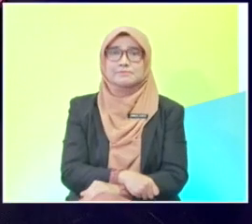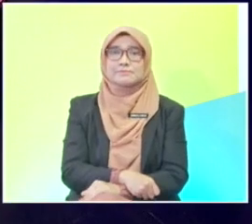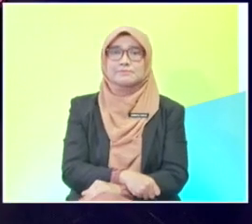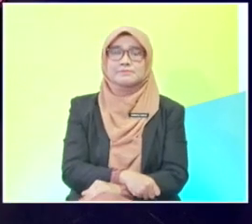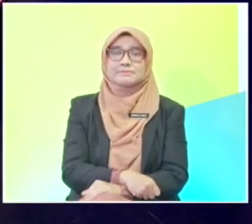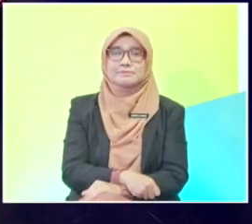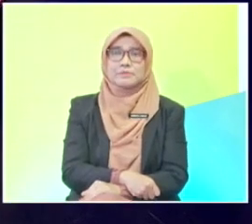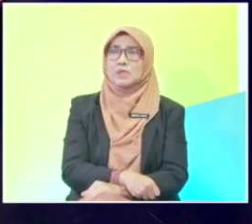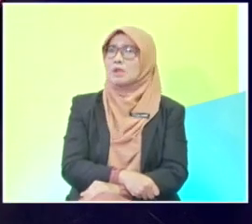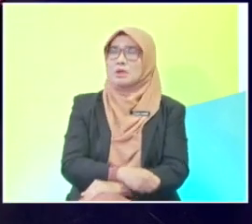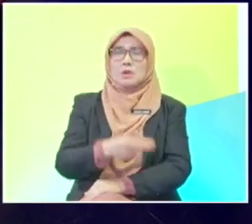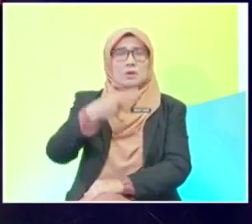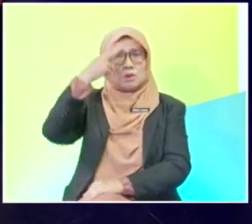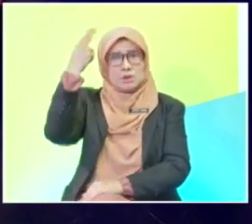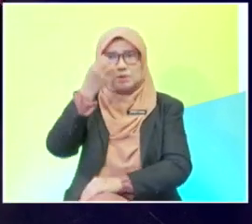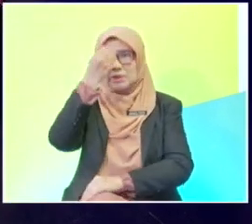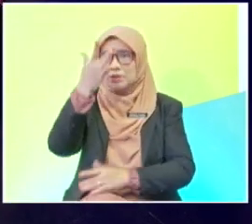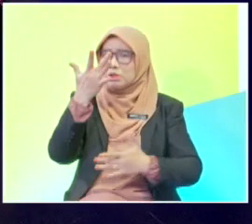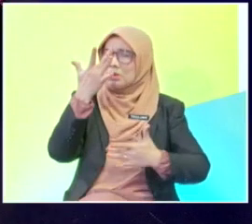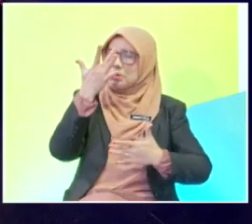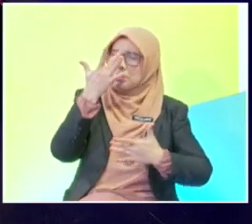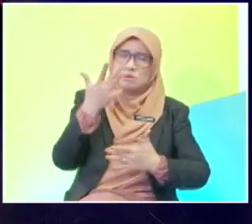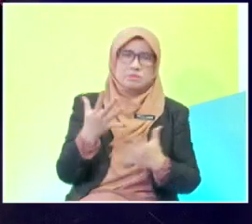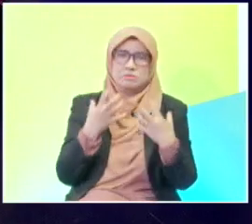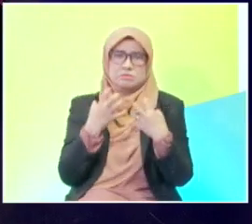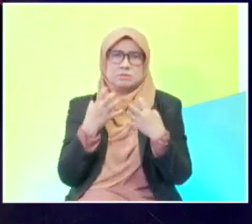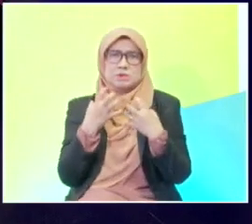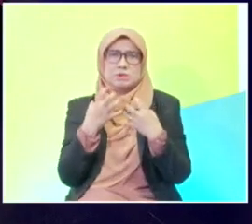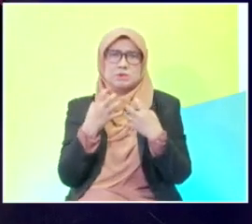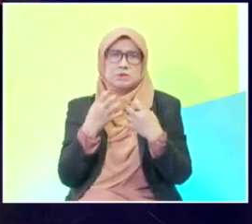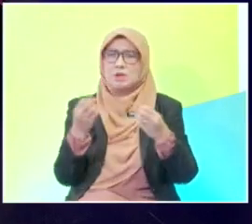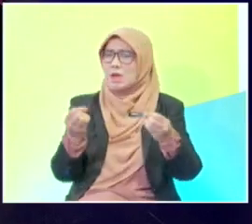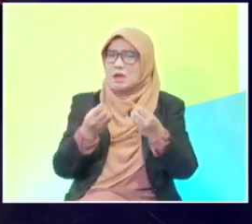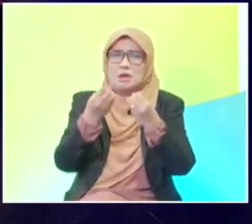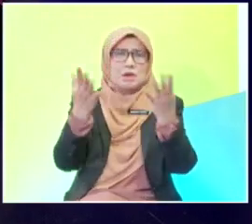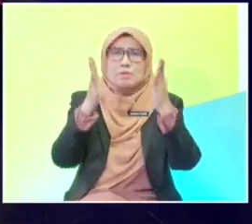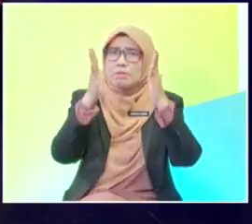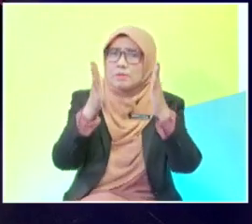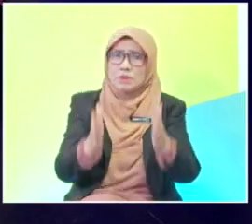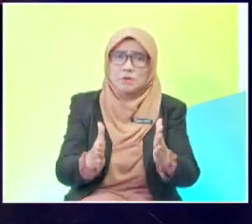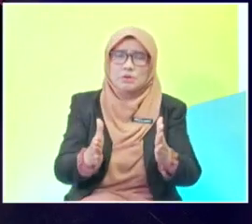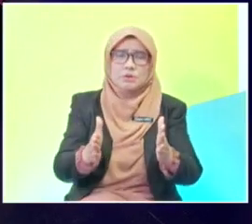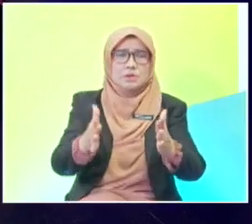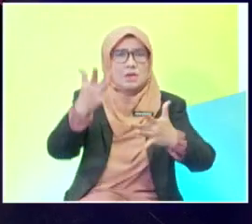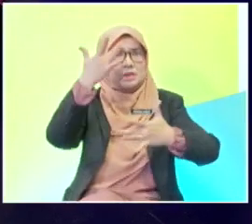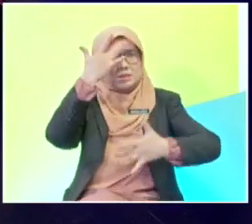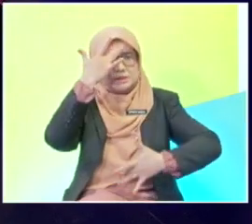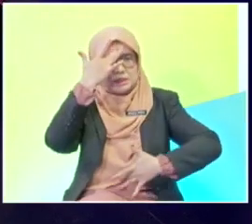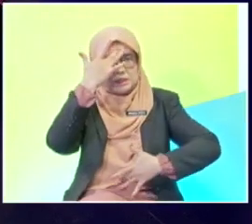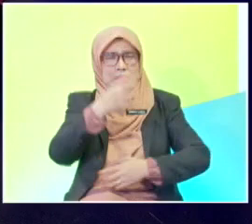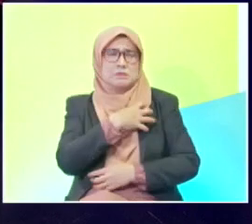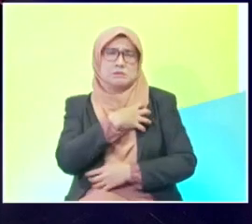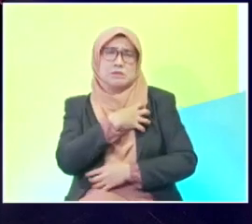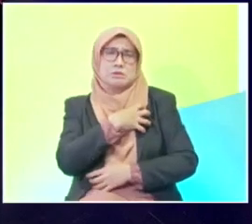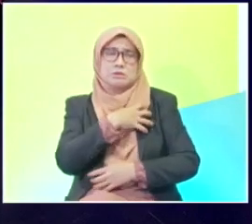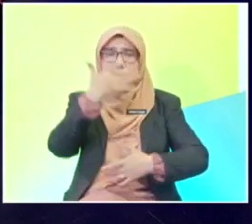Oh, menakutkan cikgu, saya tengok video tu dengan statistik yang di sana. Ramai antara kita yang punya masalah penyakit jantung ni cikgu.